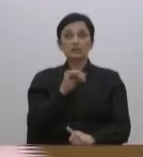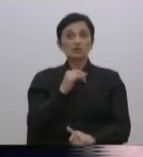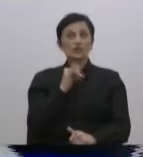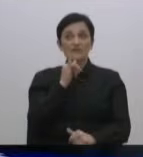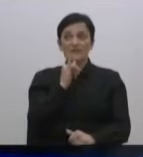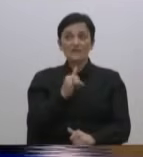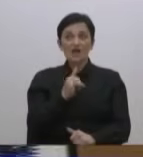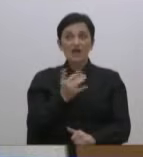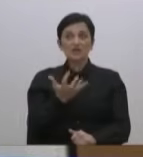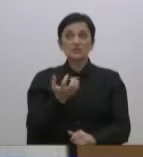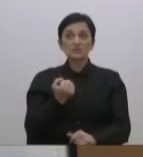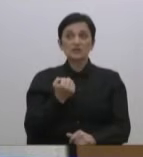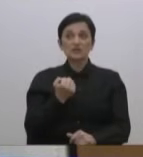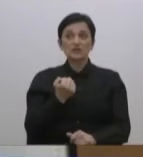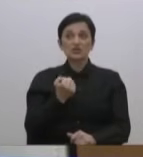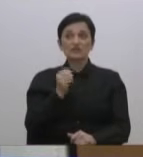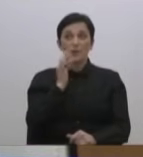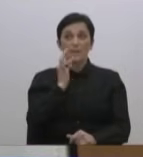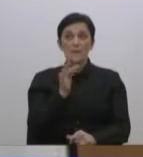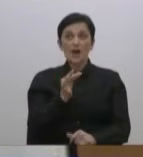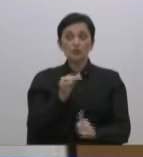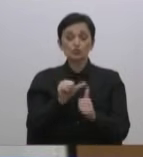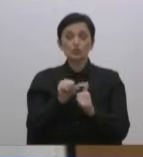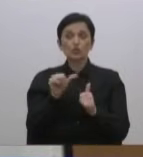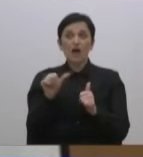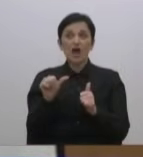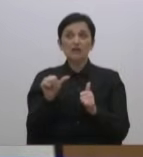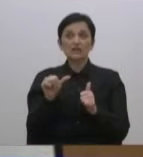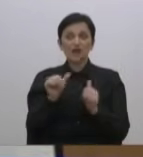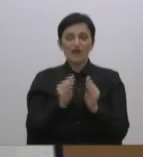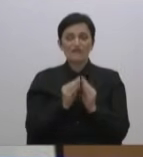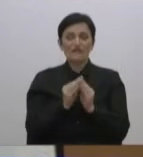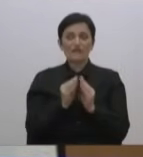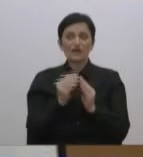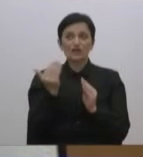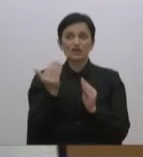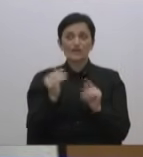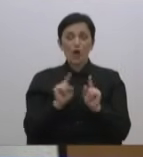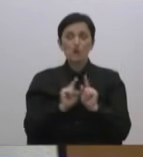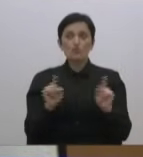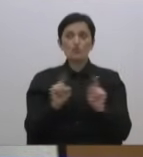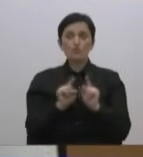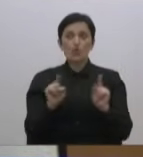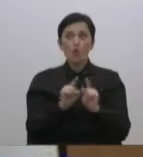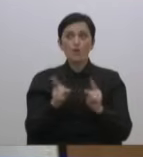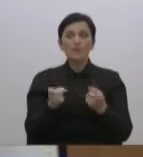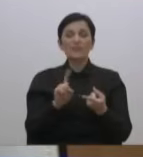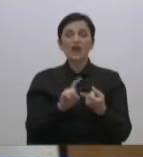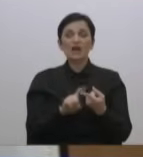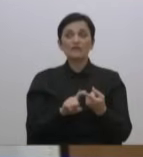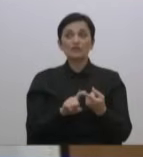where me we get Pasuki, Garda, Clavats, Queni, Propagandisa, Imasandaka